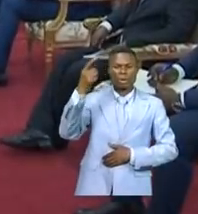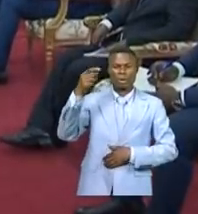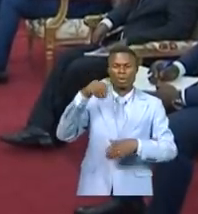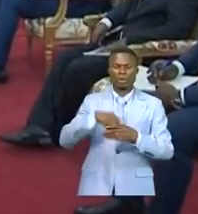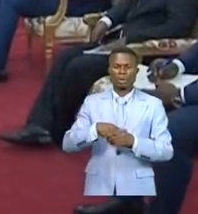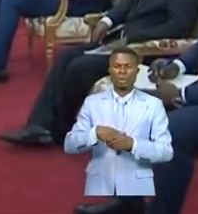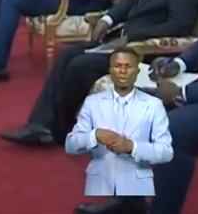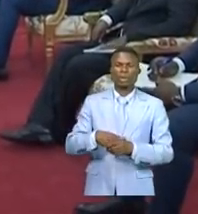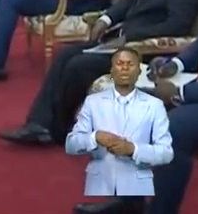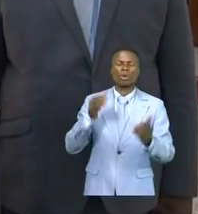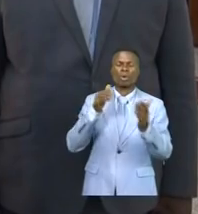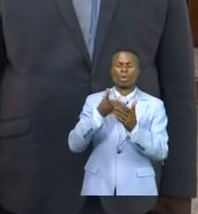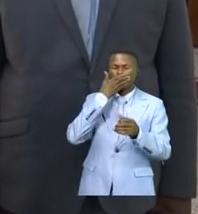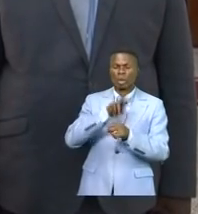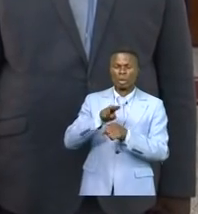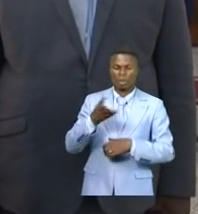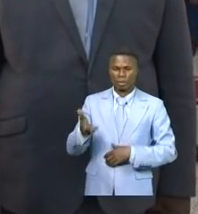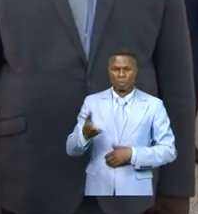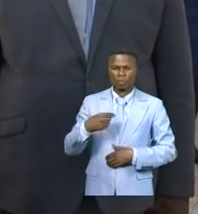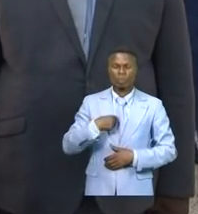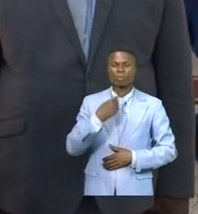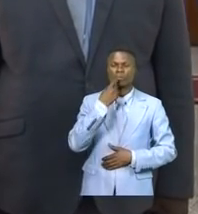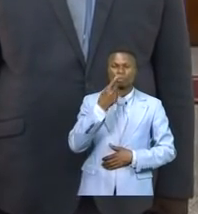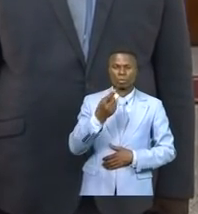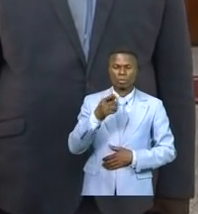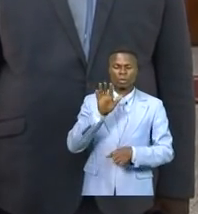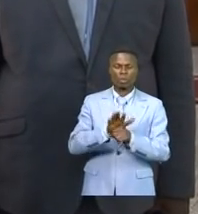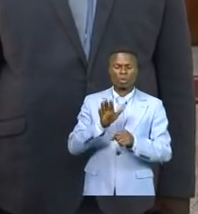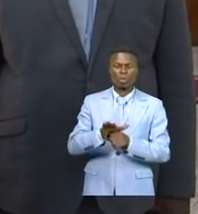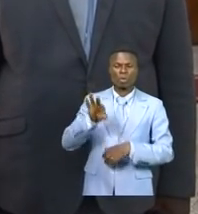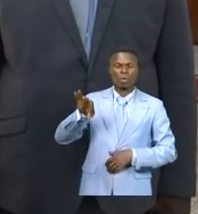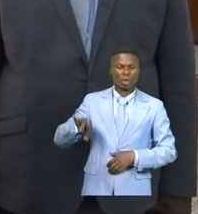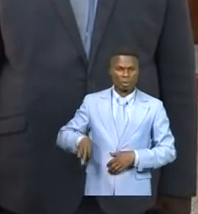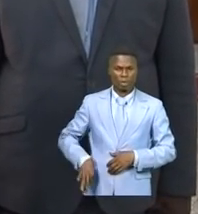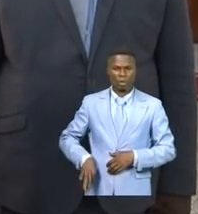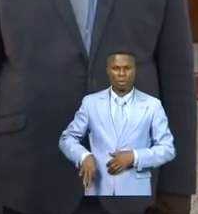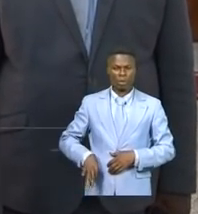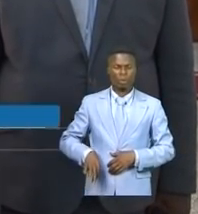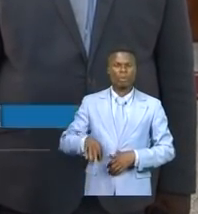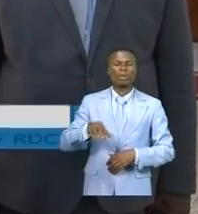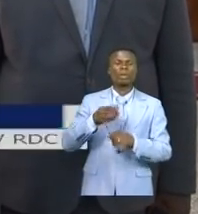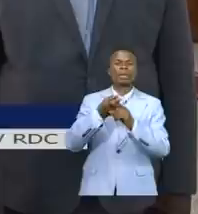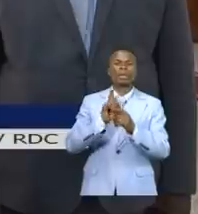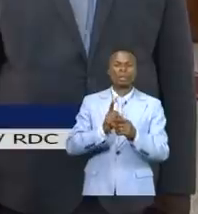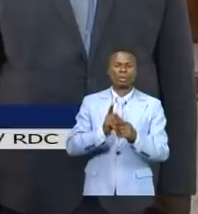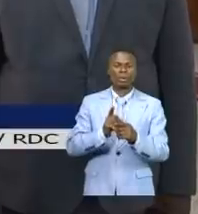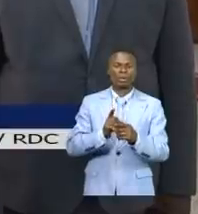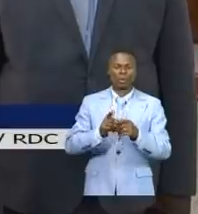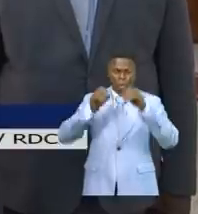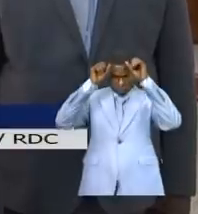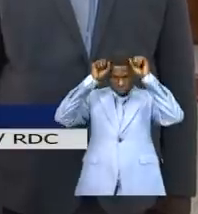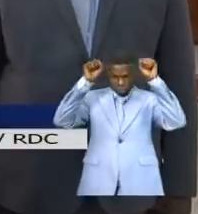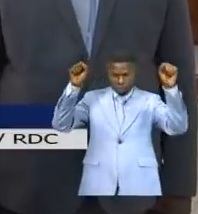contre la COVID-19. J'ai vu beaucoup d'intérêt de la part du